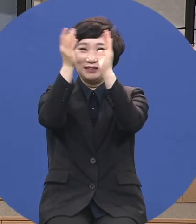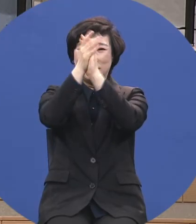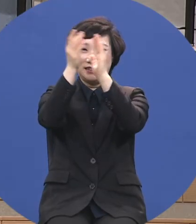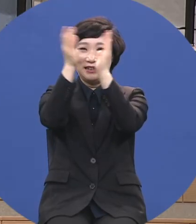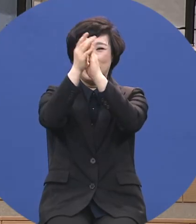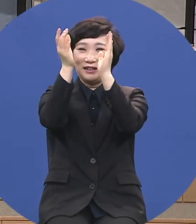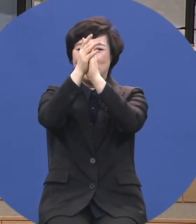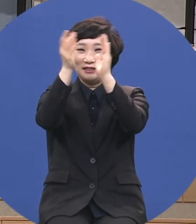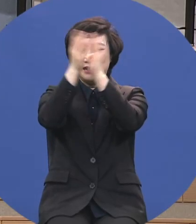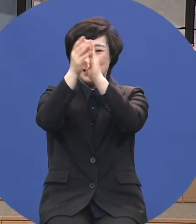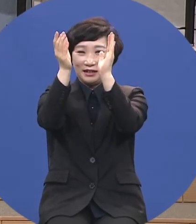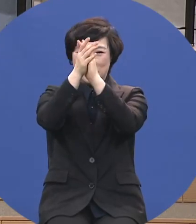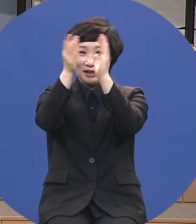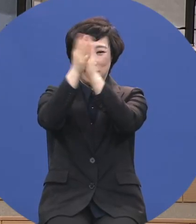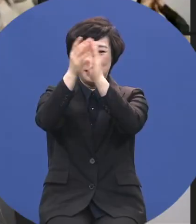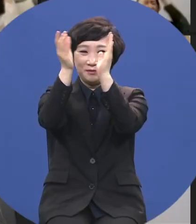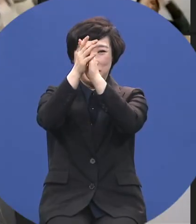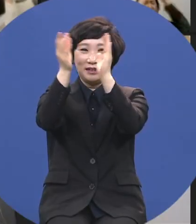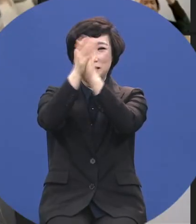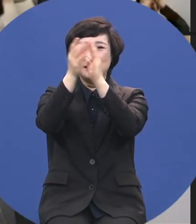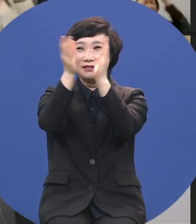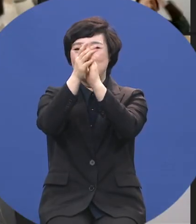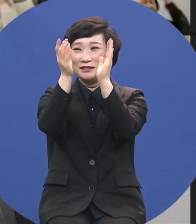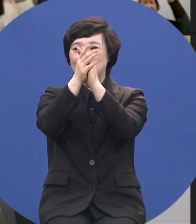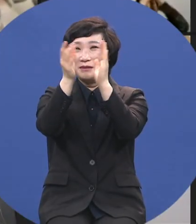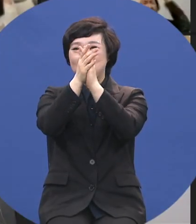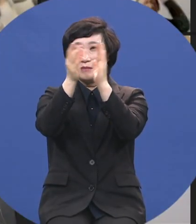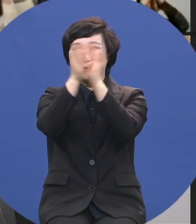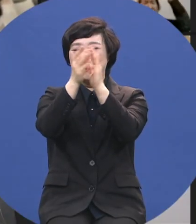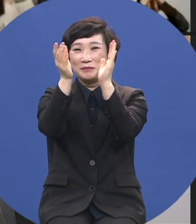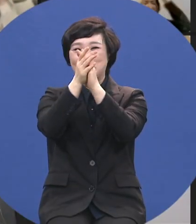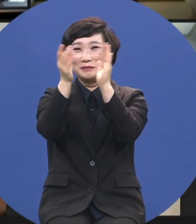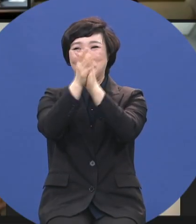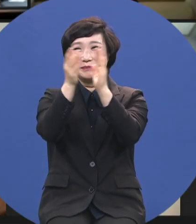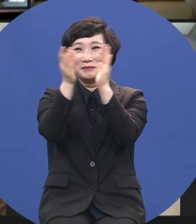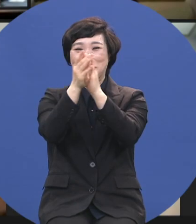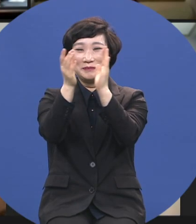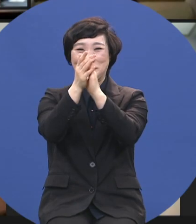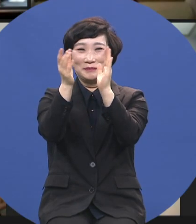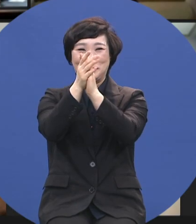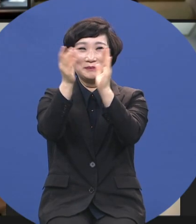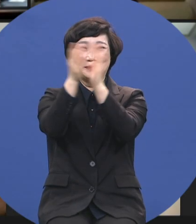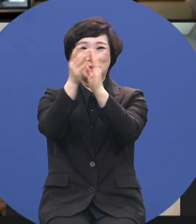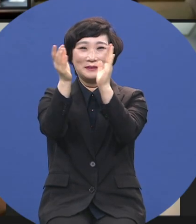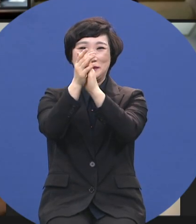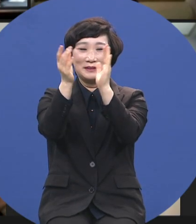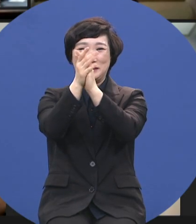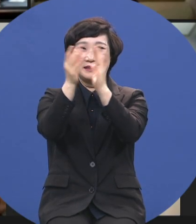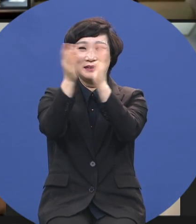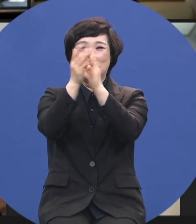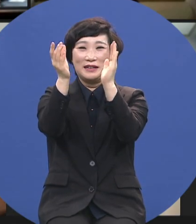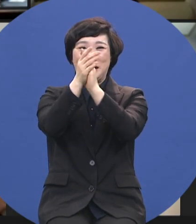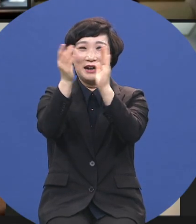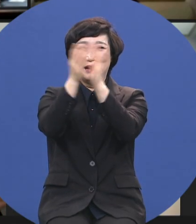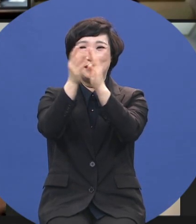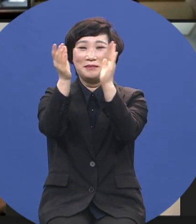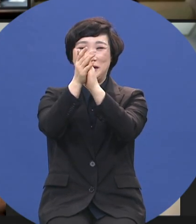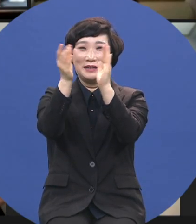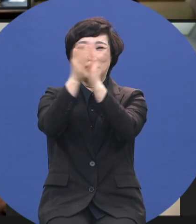할렐루야. 할렐루야. 할렐루야. 할렐루야.